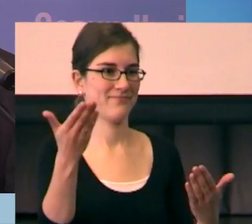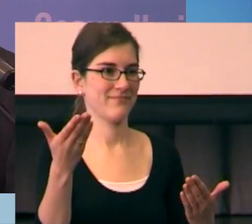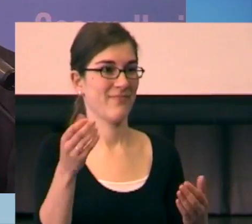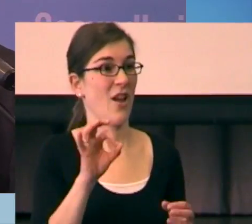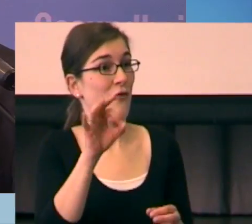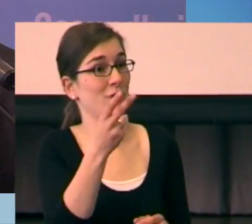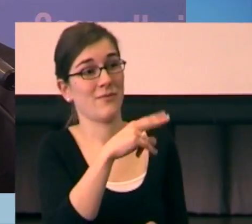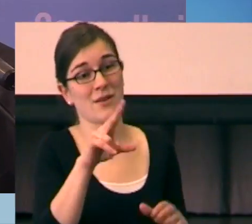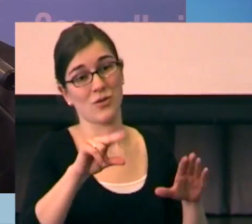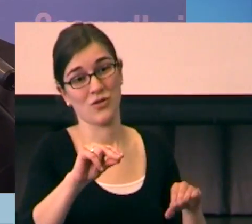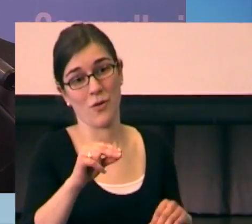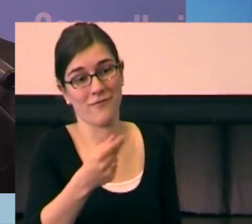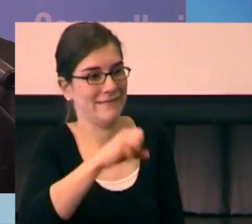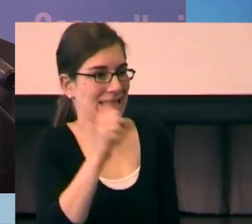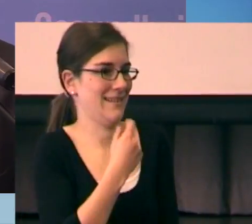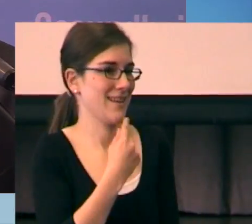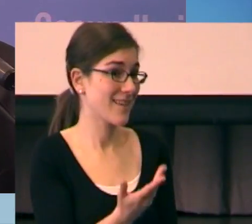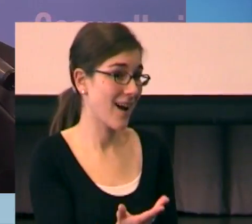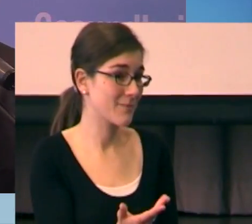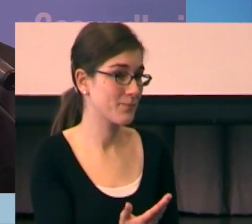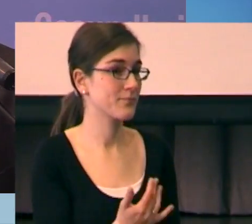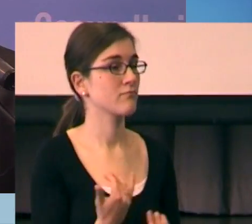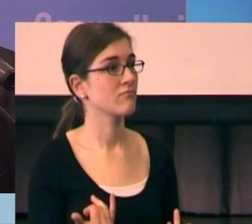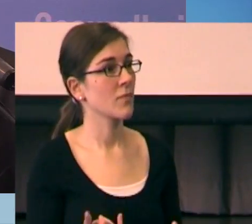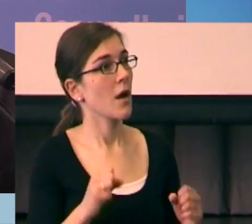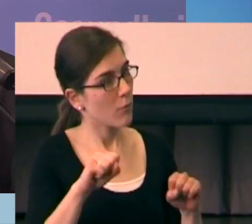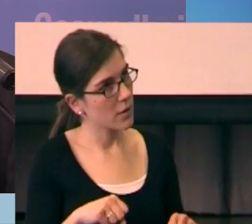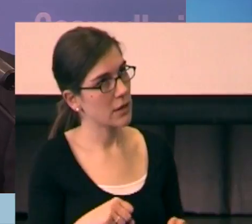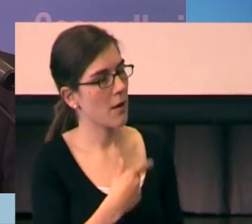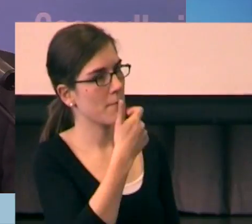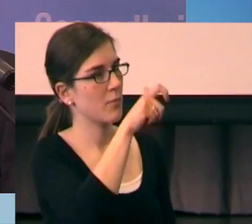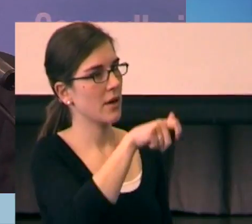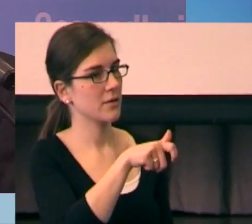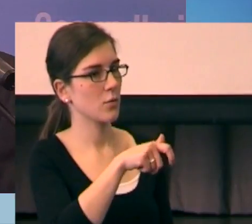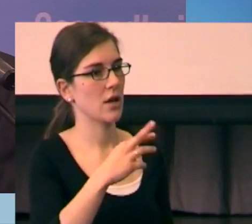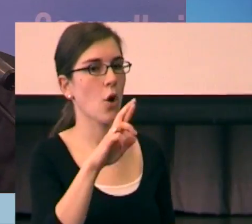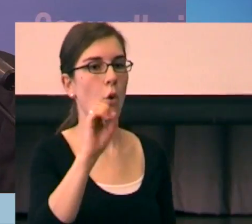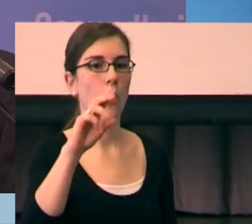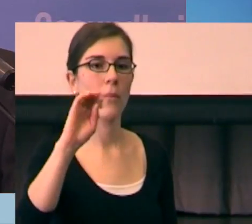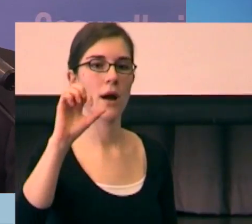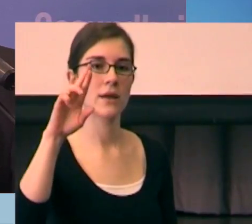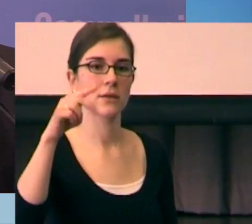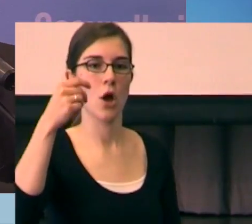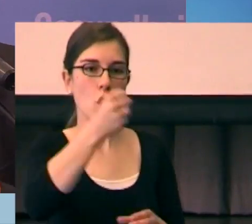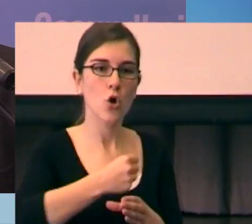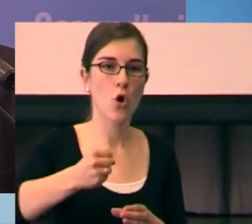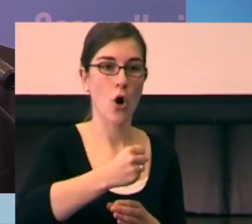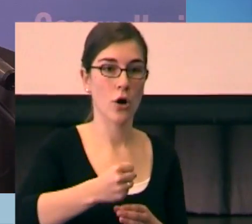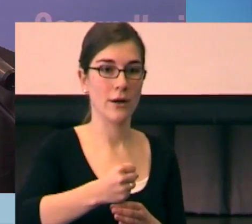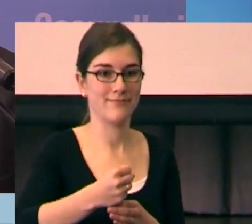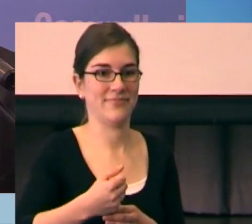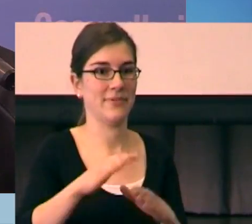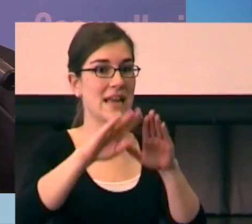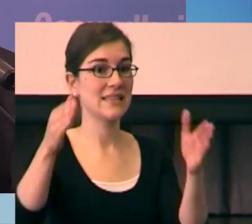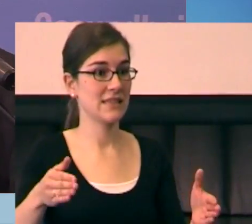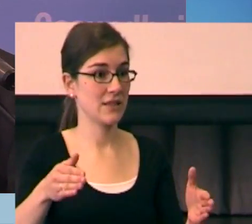2012 noch nicht sagen. Und man hat mal ausgerechnet, und das ist nicht irgendjemand, sondern das Robert-Koch-Institut in Deutschland, also unsere oberste,